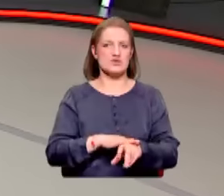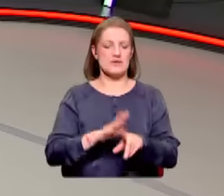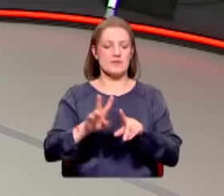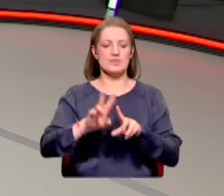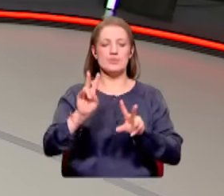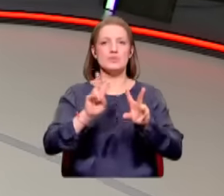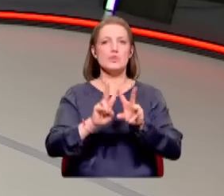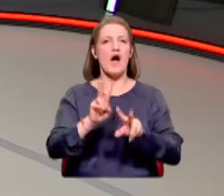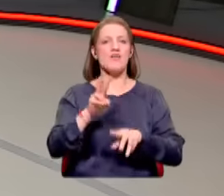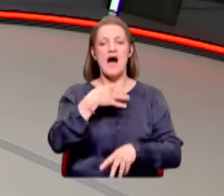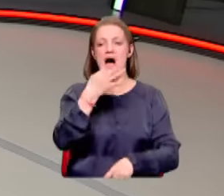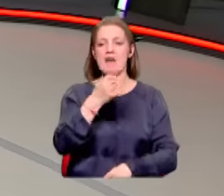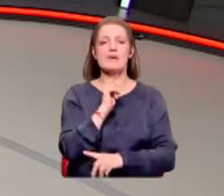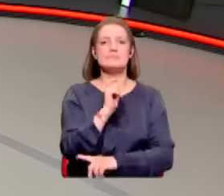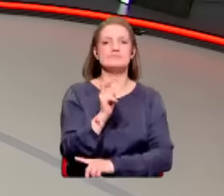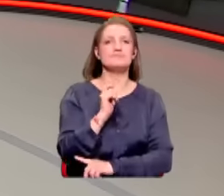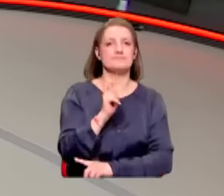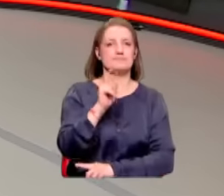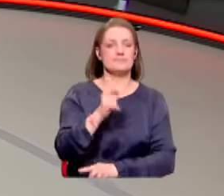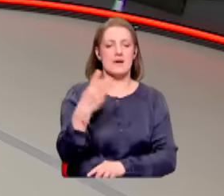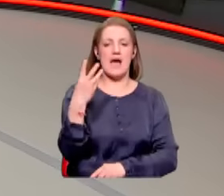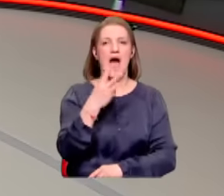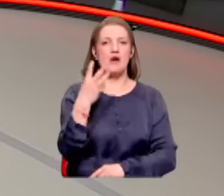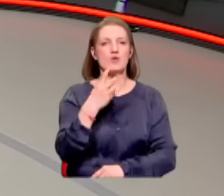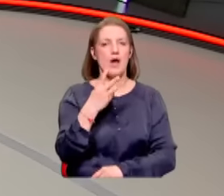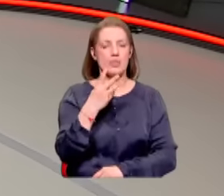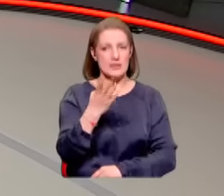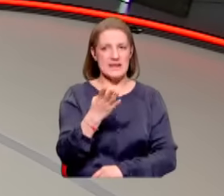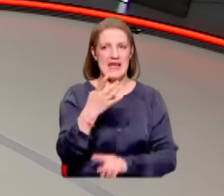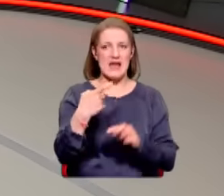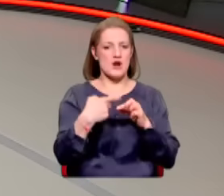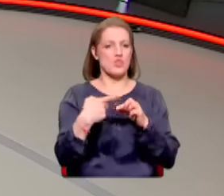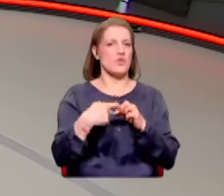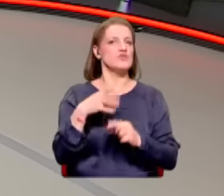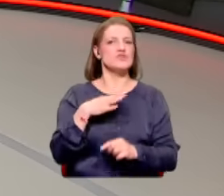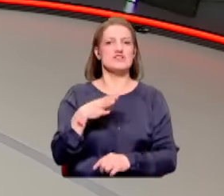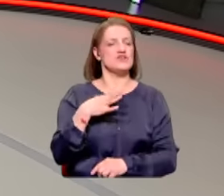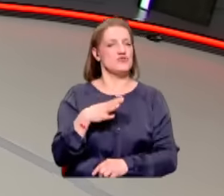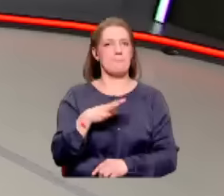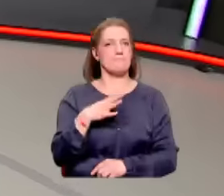Haber'e konuştu. Erdoğan ile görüşeceğim, randevu isteyeceğim dedi.